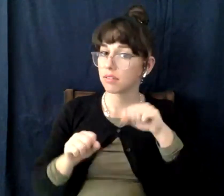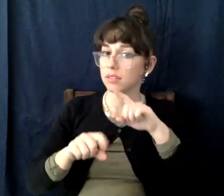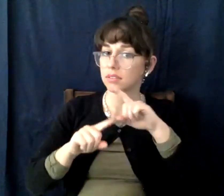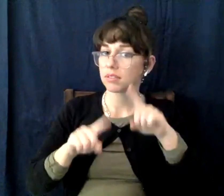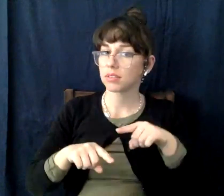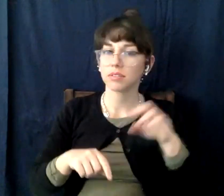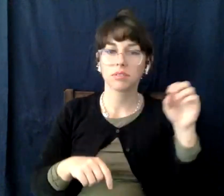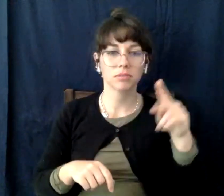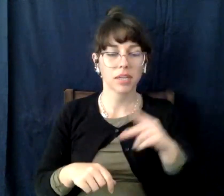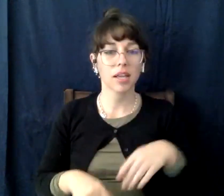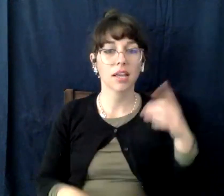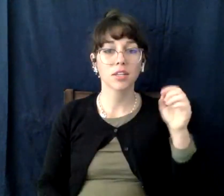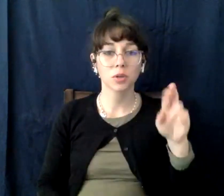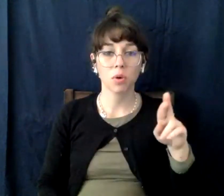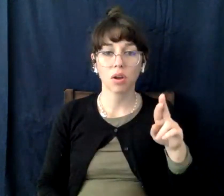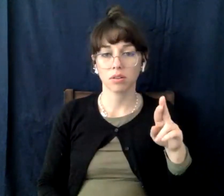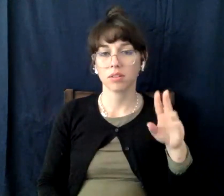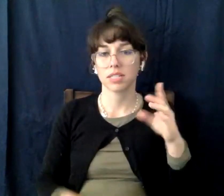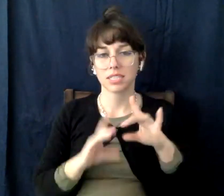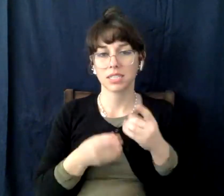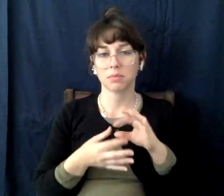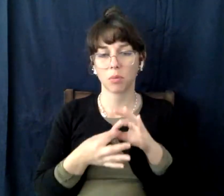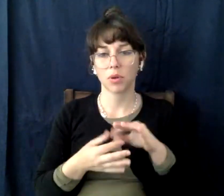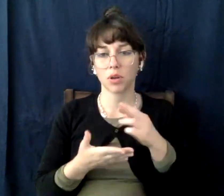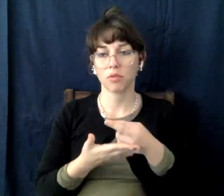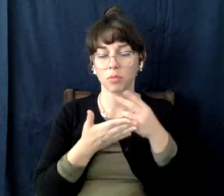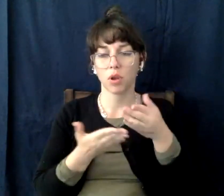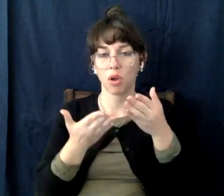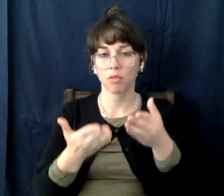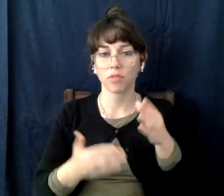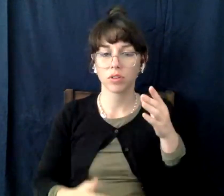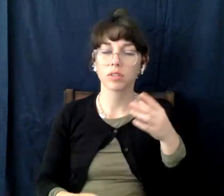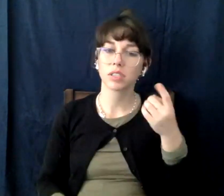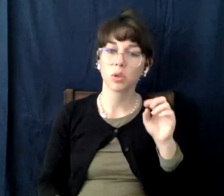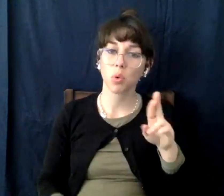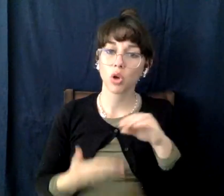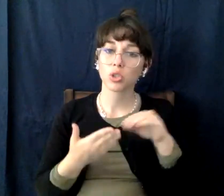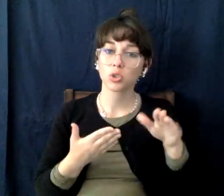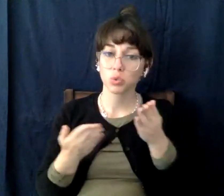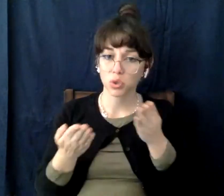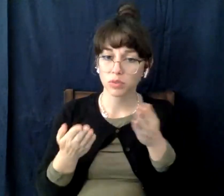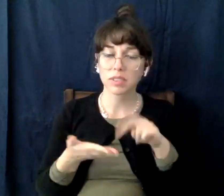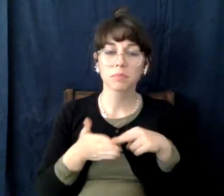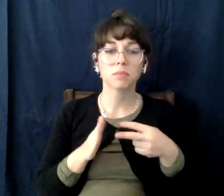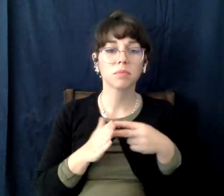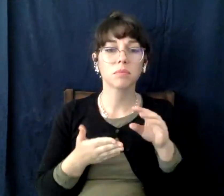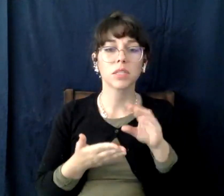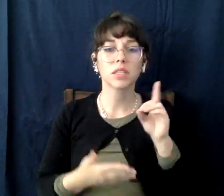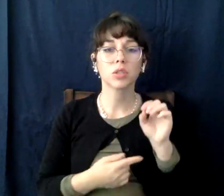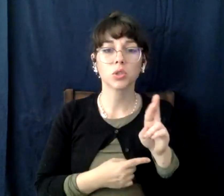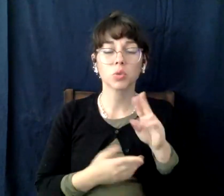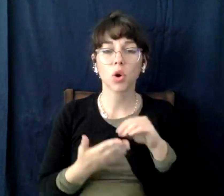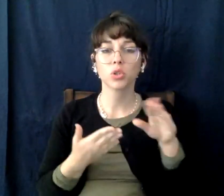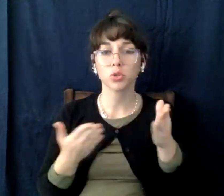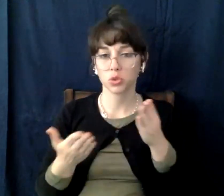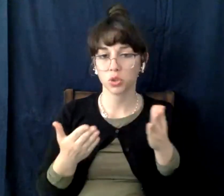So, the Department of Rehabilitation offers DOR student services in which the DOR student services are those five